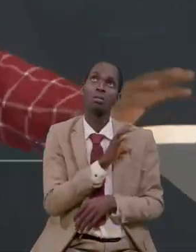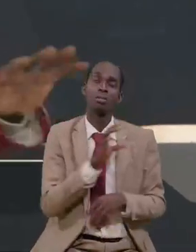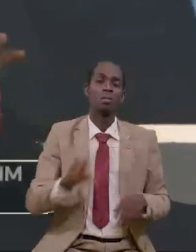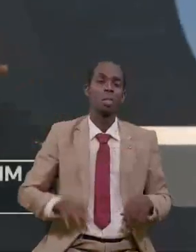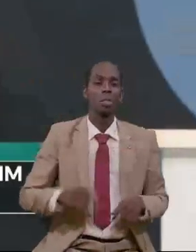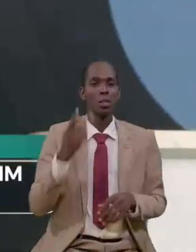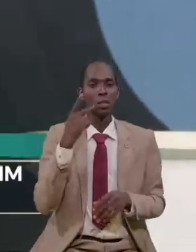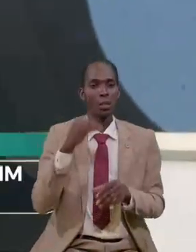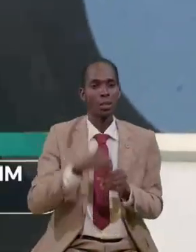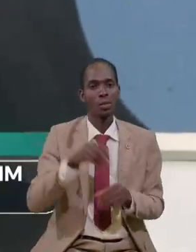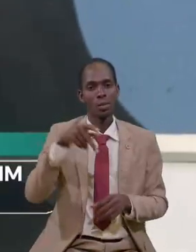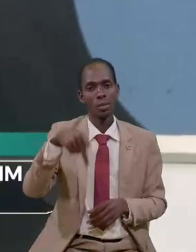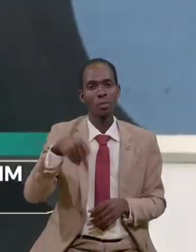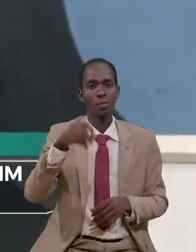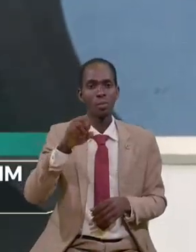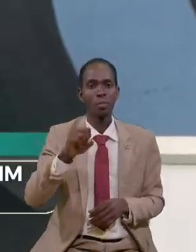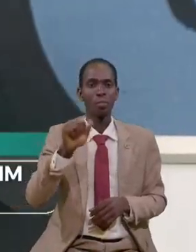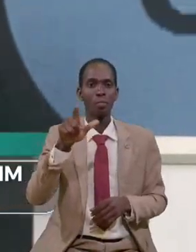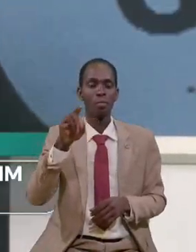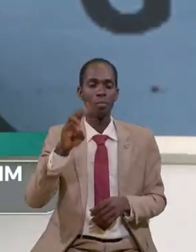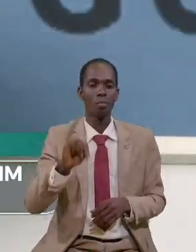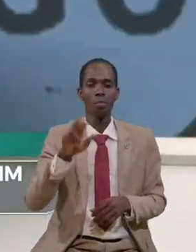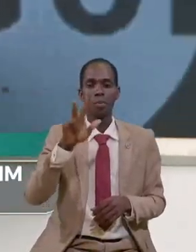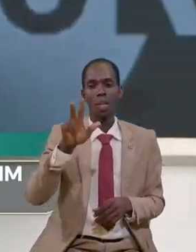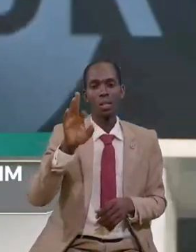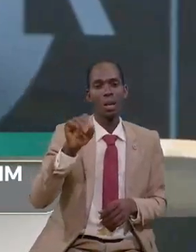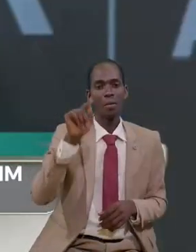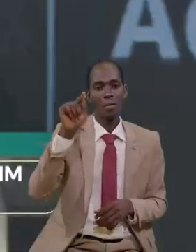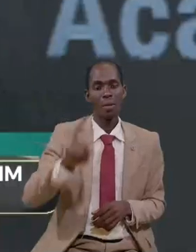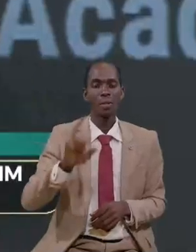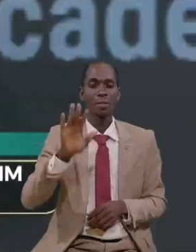Psaume 39, verset 5.